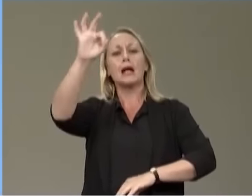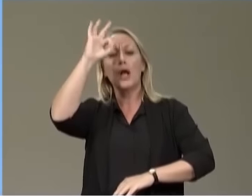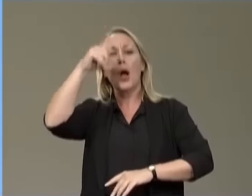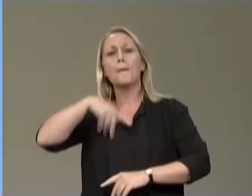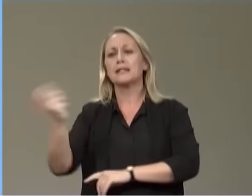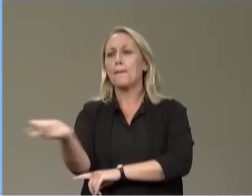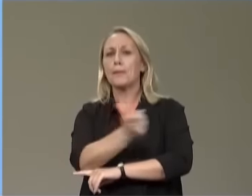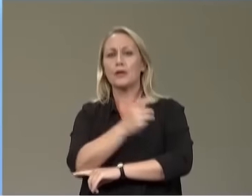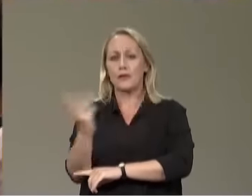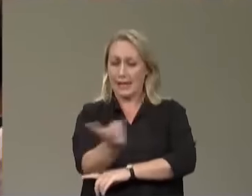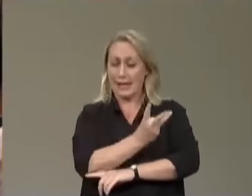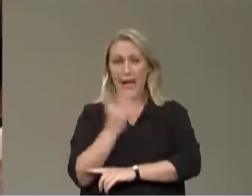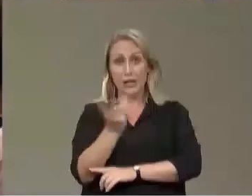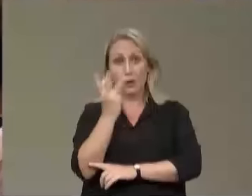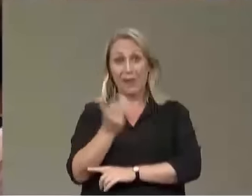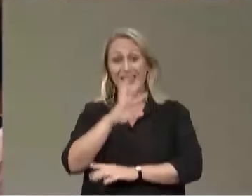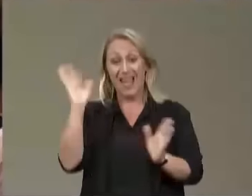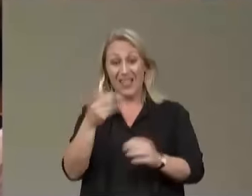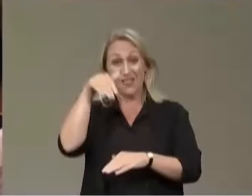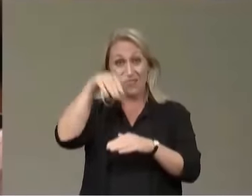την πυροσβεστική.